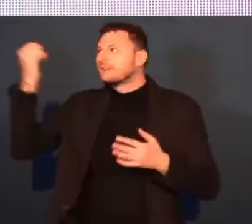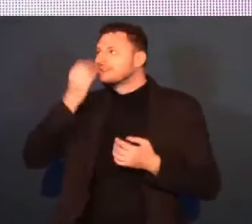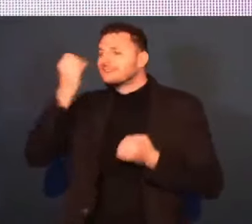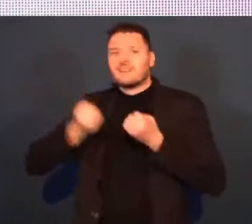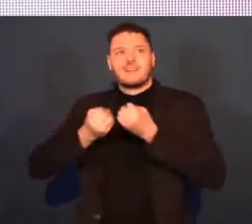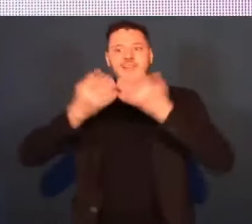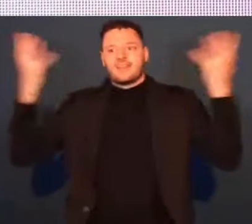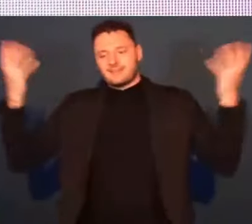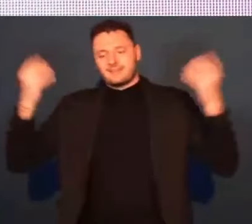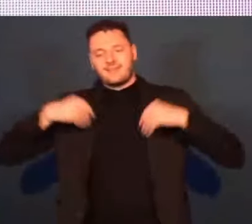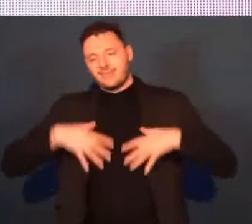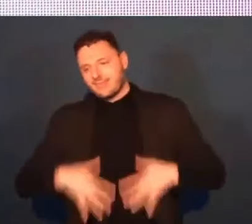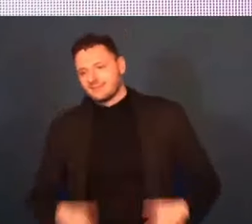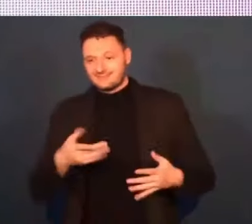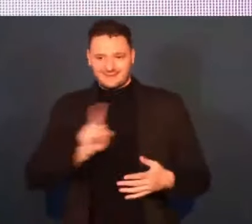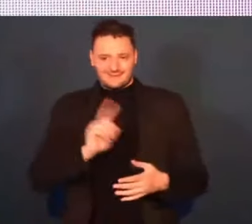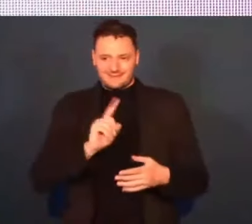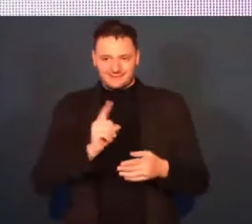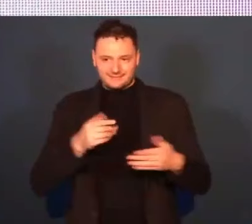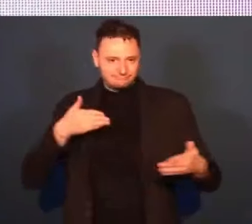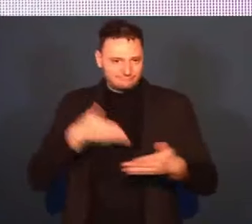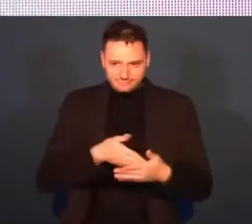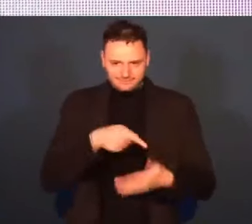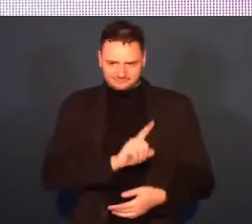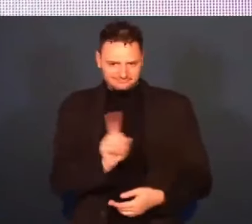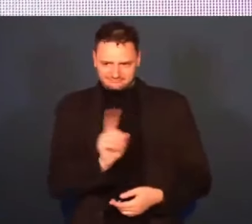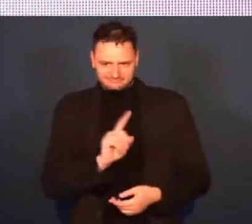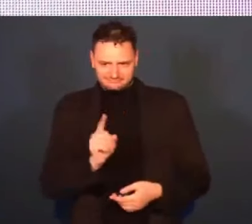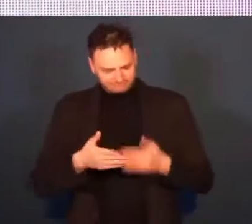да ни спре. Защото промяната няма алтернатива.